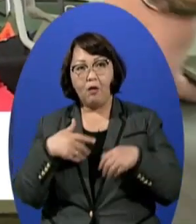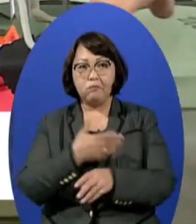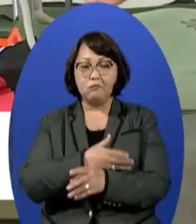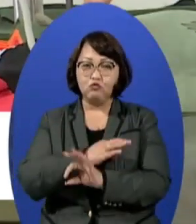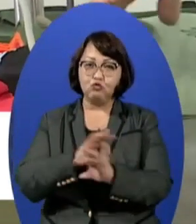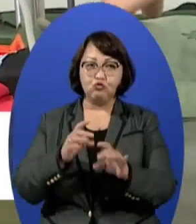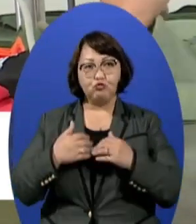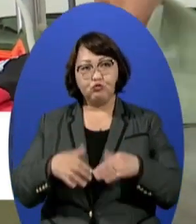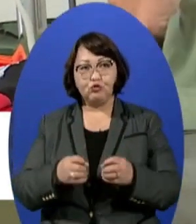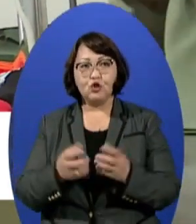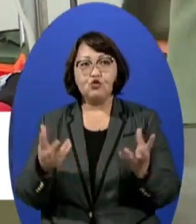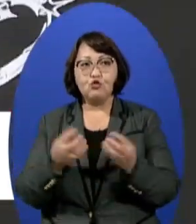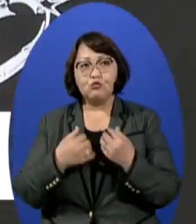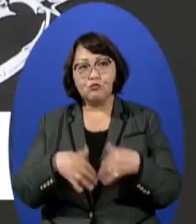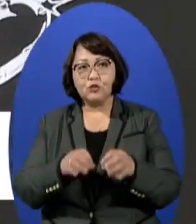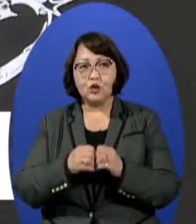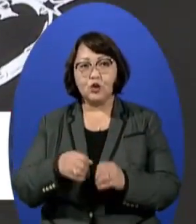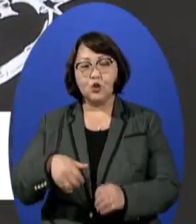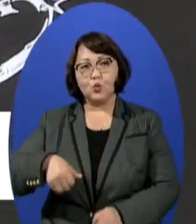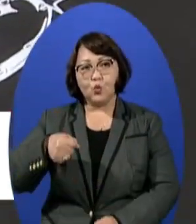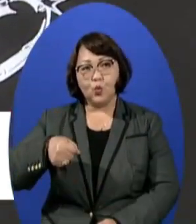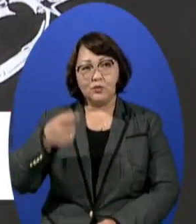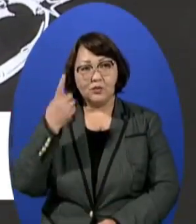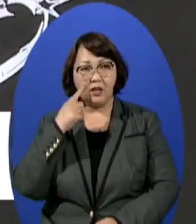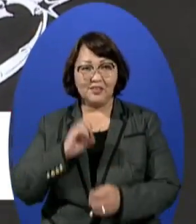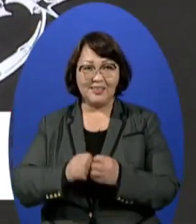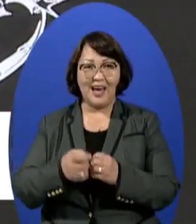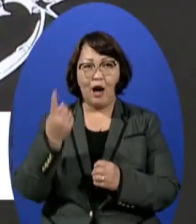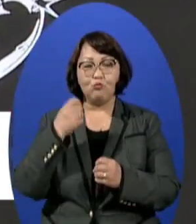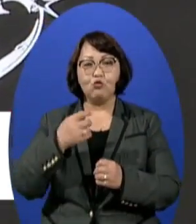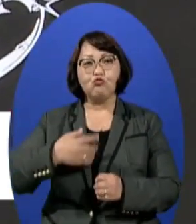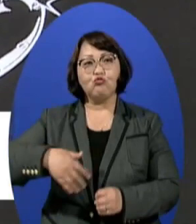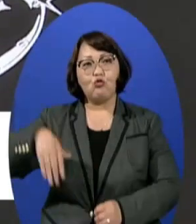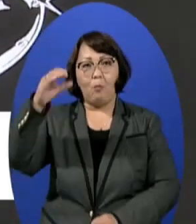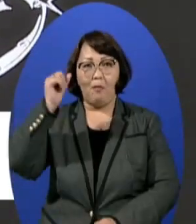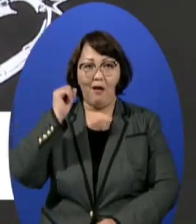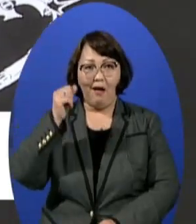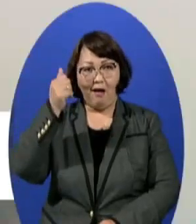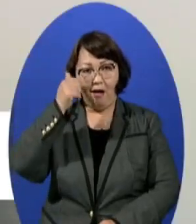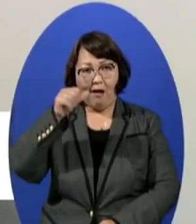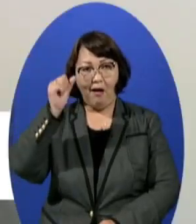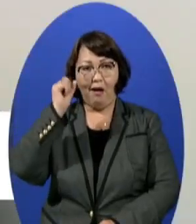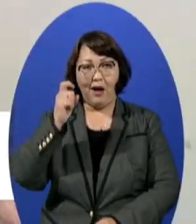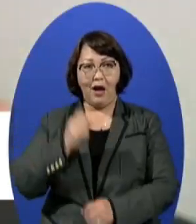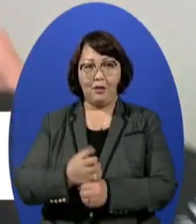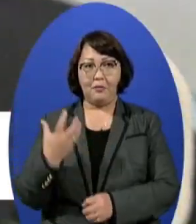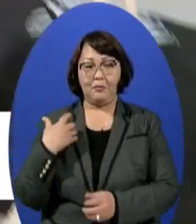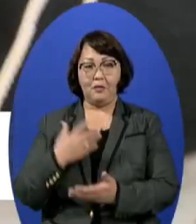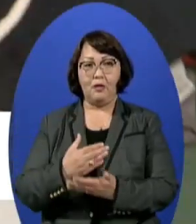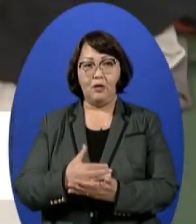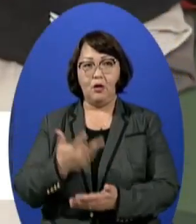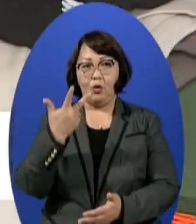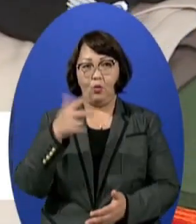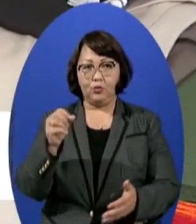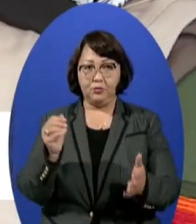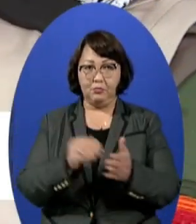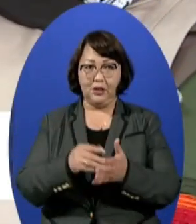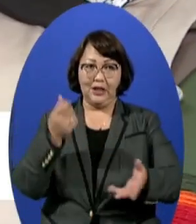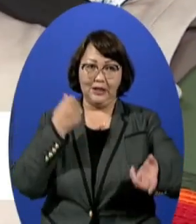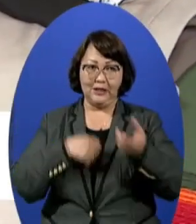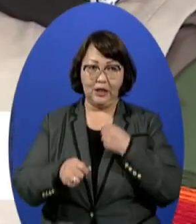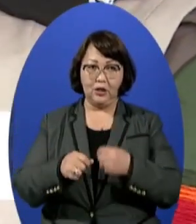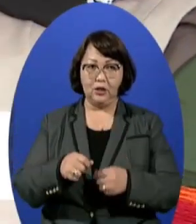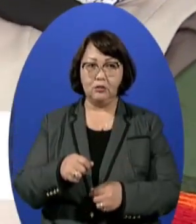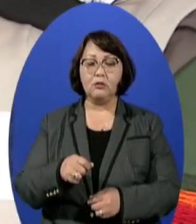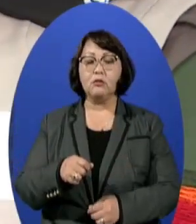юм а. Эдгээр бүх хувцас цүнхний зургийн шийдлийг хамгийн том ах нь хариуцсан ажилдаг. Жишээ нь энэ бол 30 сая төгрөөр худалдаалагдсан